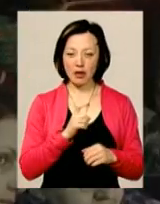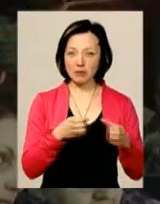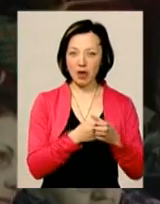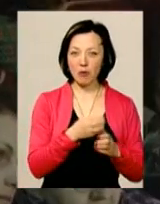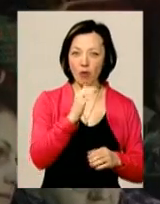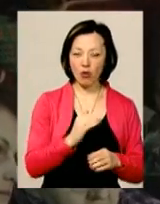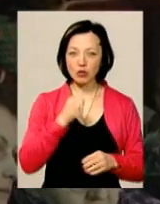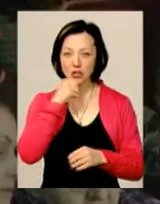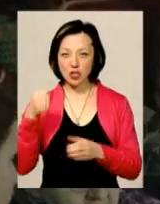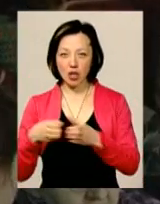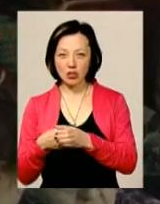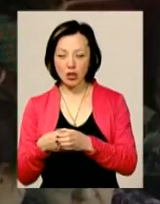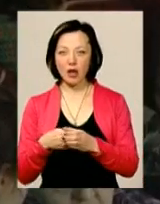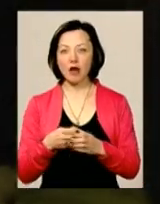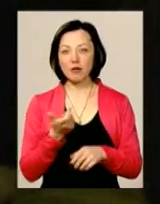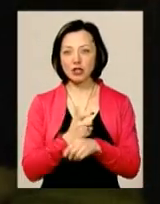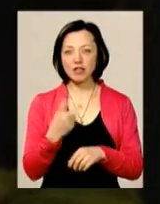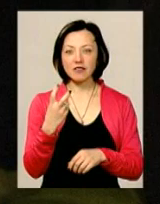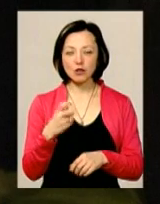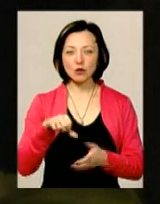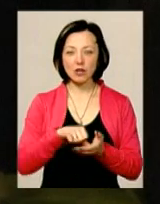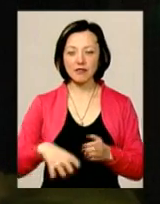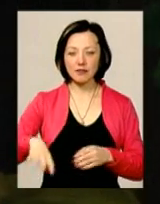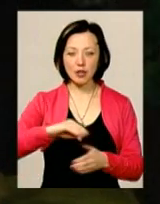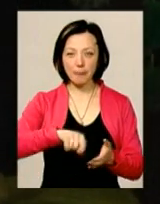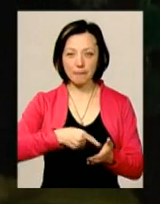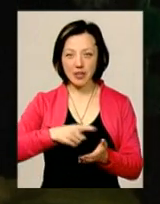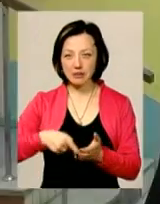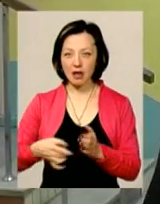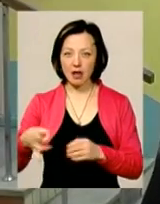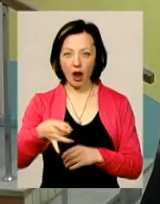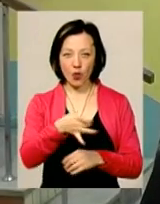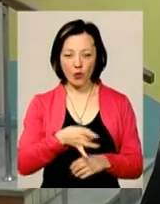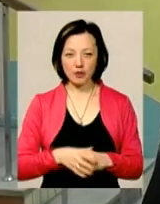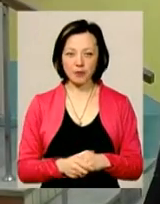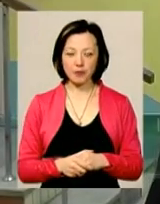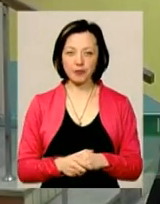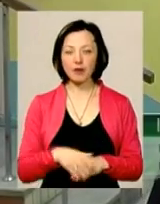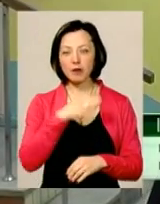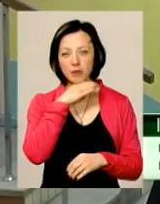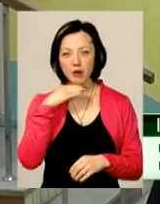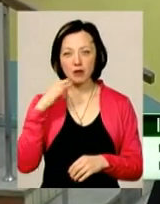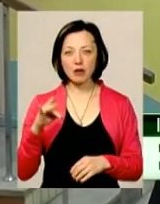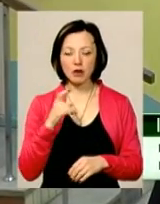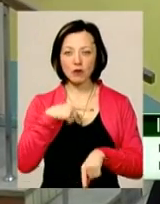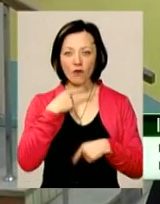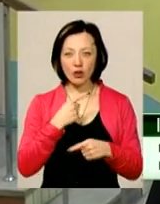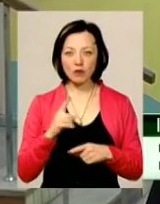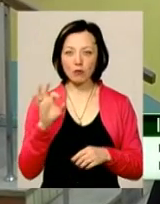категоріях. Фестиваль зібрав більше 200 учасників зі всіх міст і районів Хмельниччини. Сьогодні неодноразово говорилося про те,